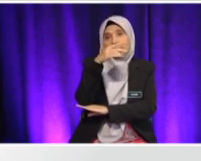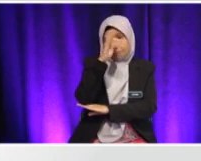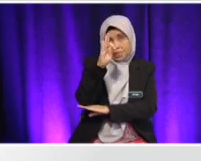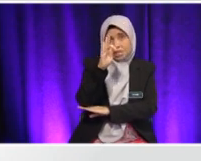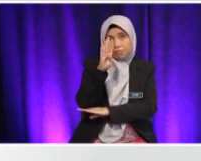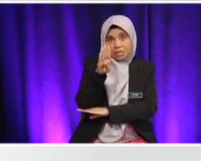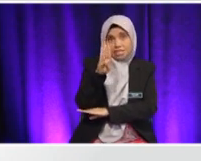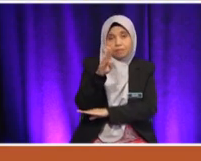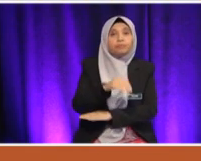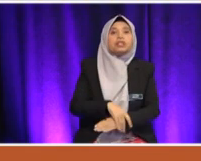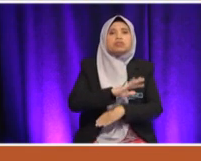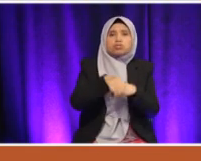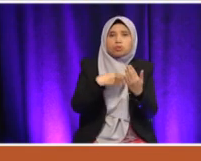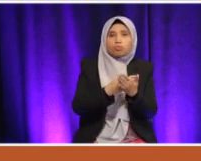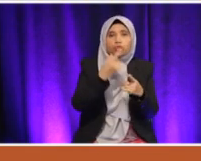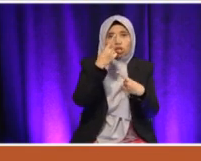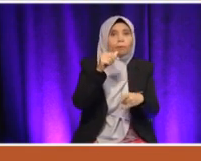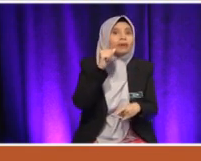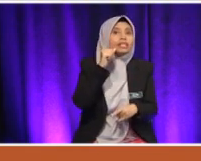semua jawaban